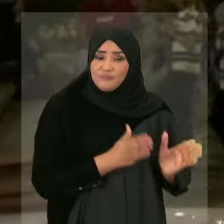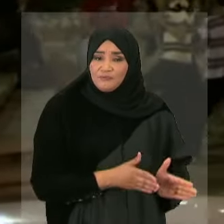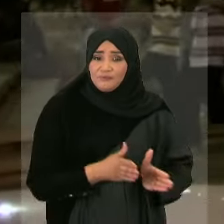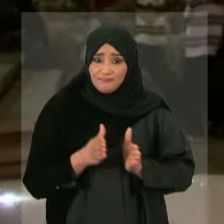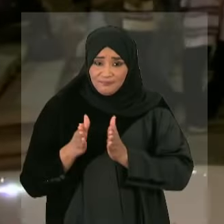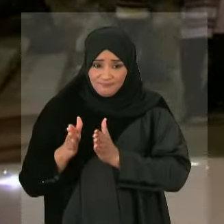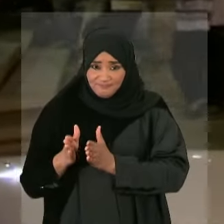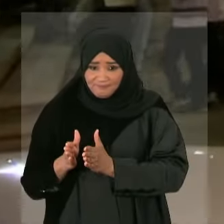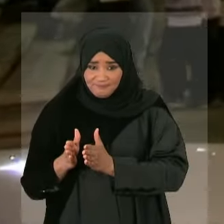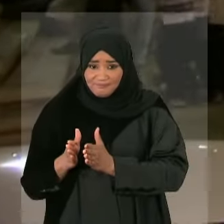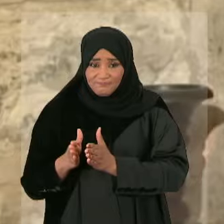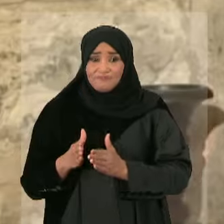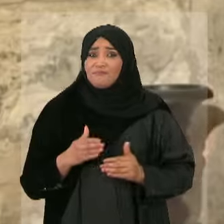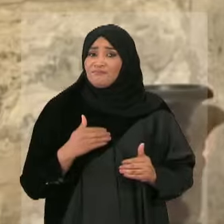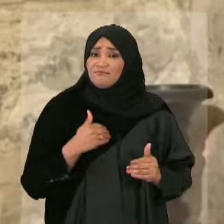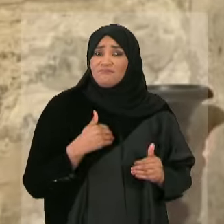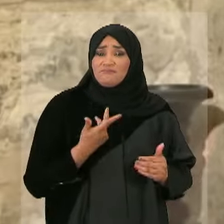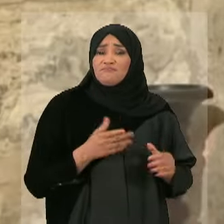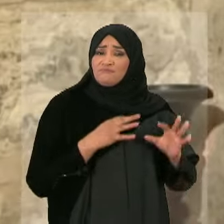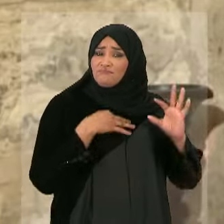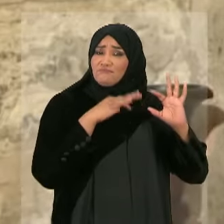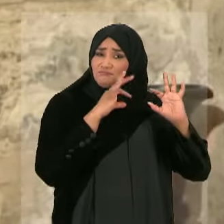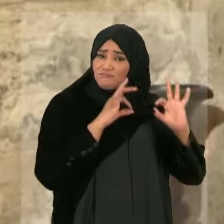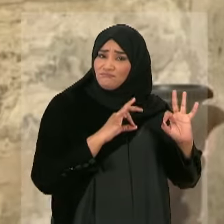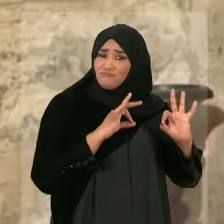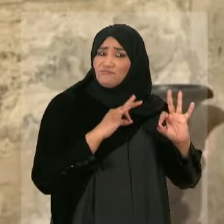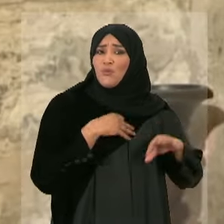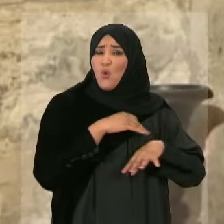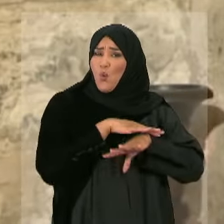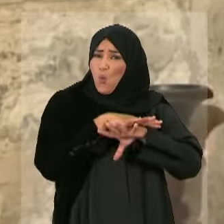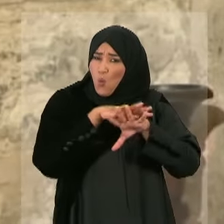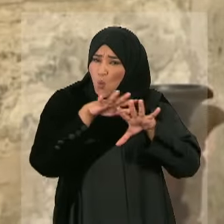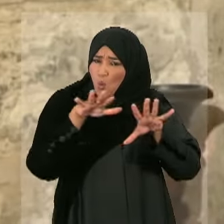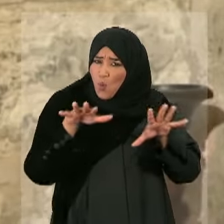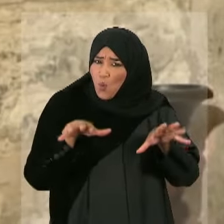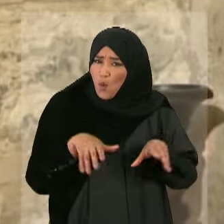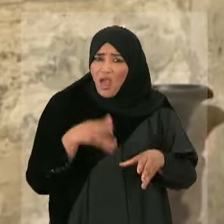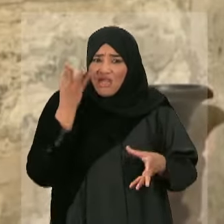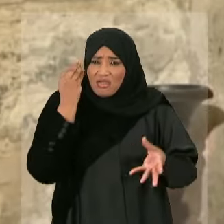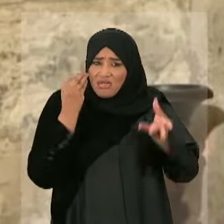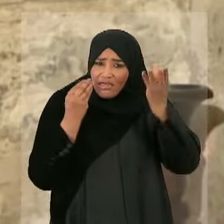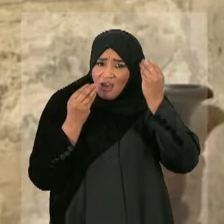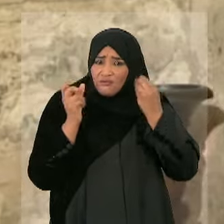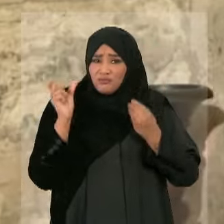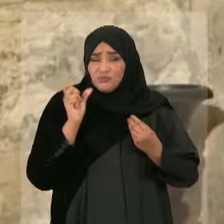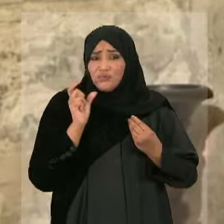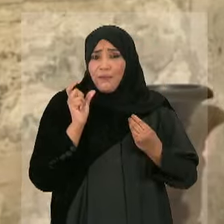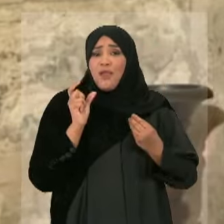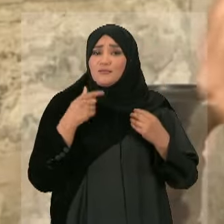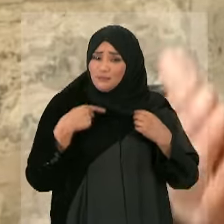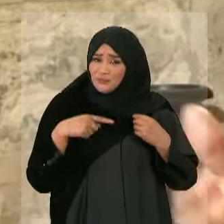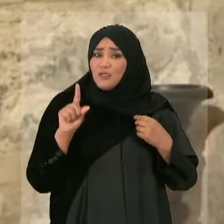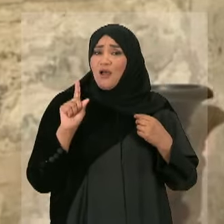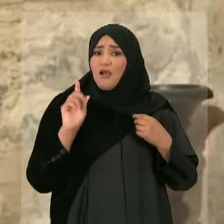مرق للتاني من مفاهيمه. مظبوط إحنا كلياتنا في عنا هاي الثقافة الإسلامية، بس كمان كل واحد حامل معاه